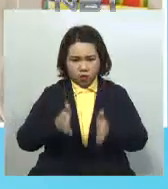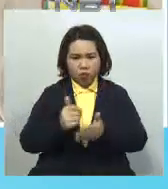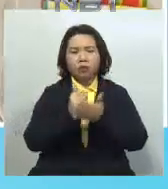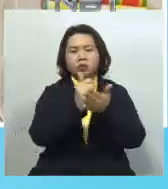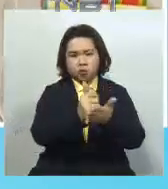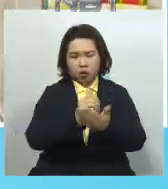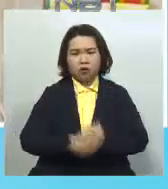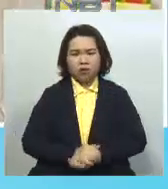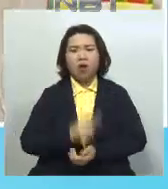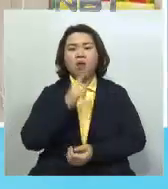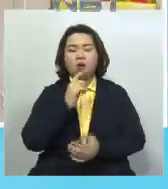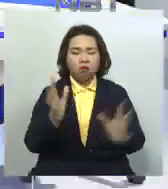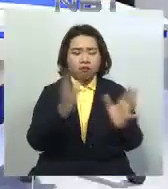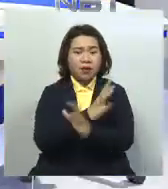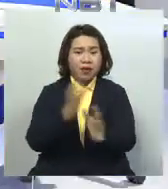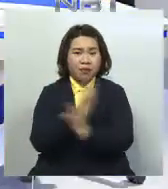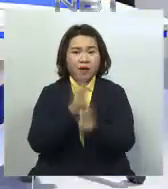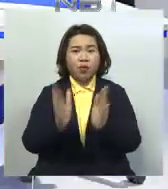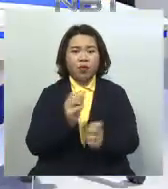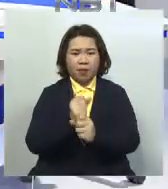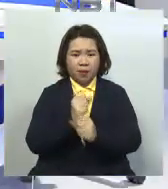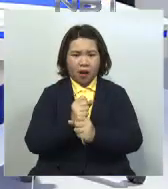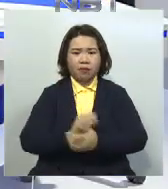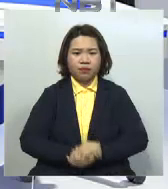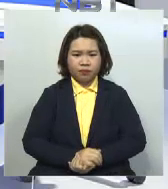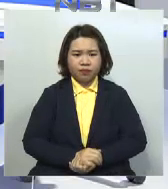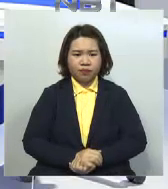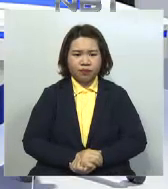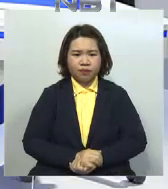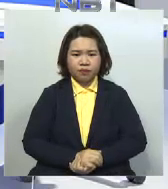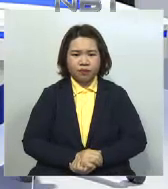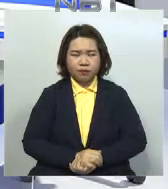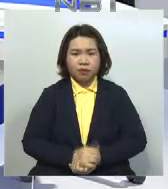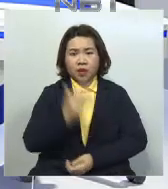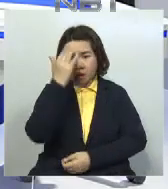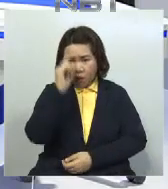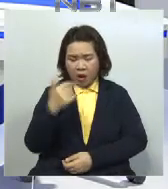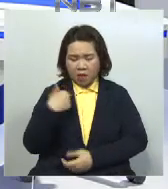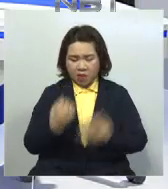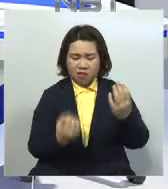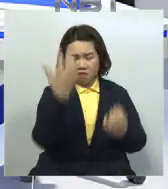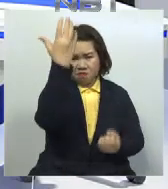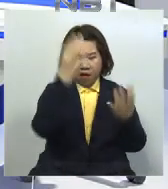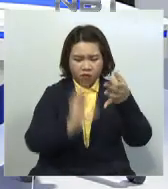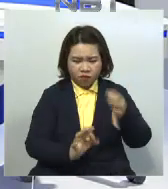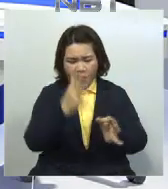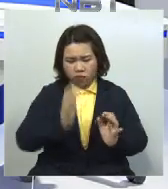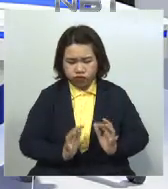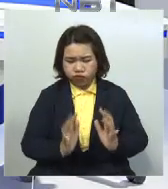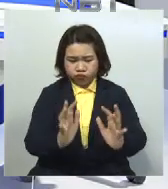ก็คือสับเปลี่ยนหมุนเวียนกำลังกันในแต่ละหน่วยทั้งนั้น เพื่อดับไฟป่าที่มันเกิดขึ้นให้เร็ว